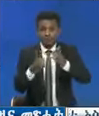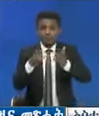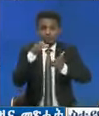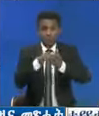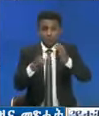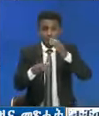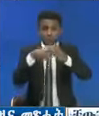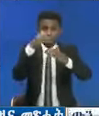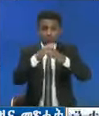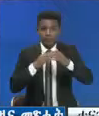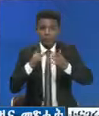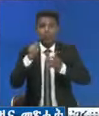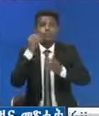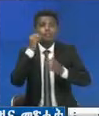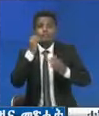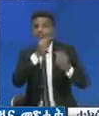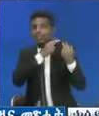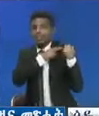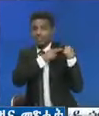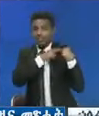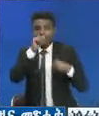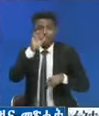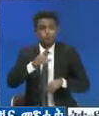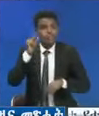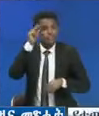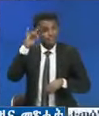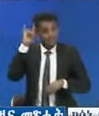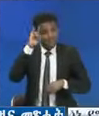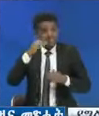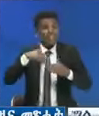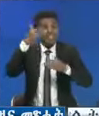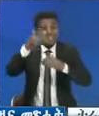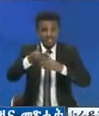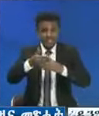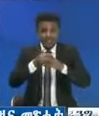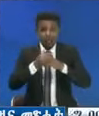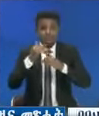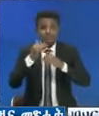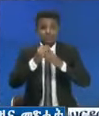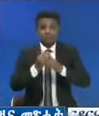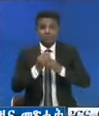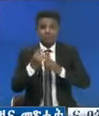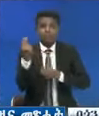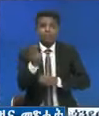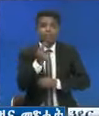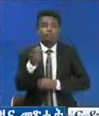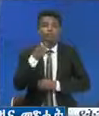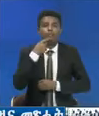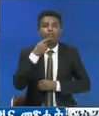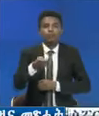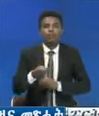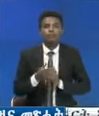ስራ አስኪያጅ አቶ በላይ ነዘለቀ የተሰጡንን አስተያየቶች ለቀጣይ ተግባራችን ግብዓት የምንጠቀምበት ነው ብለዋል።